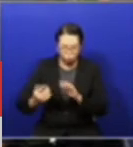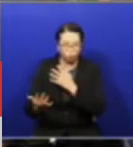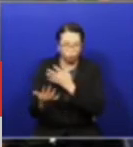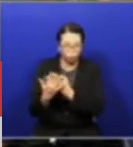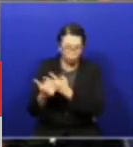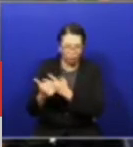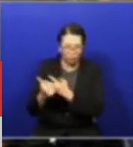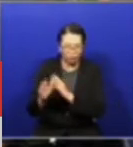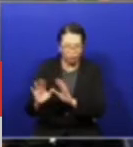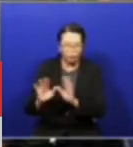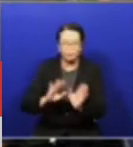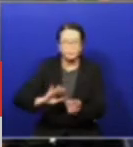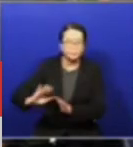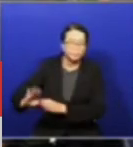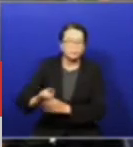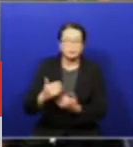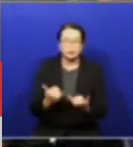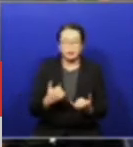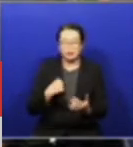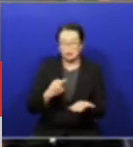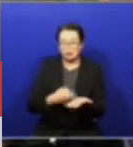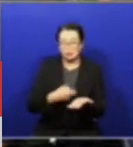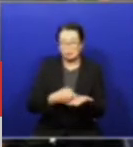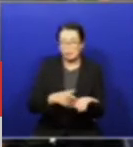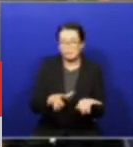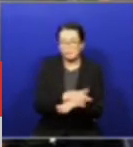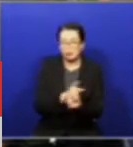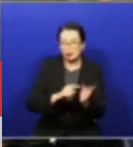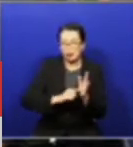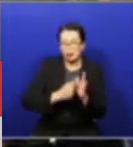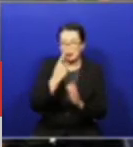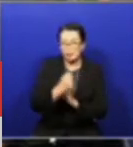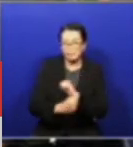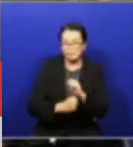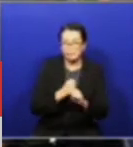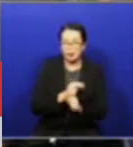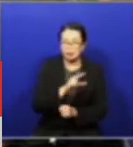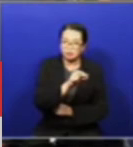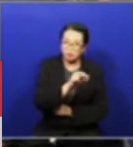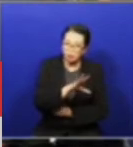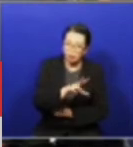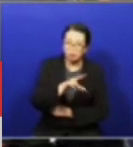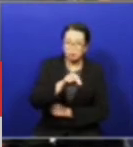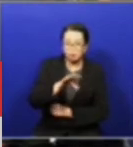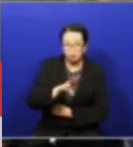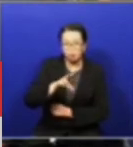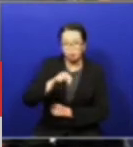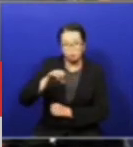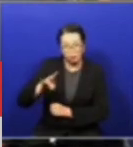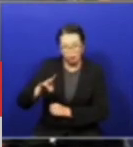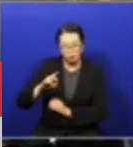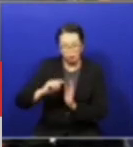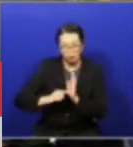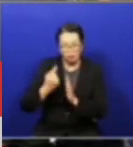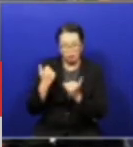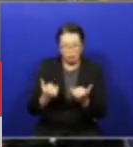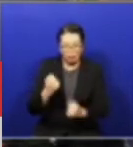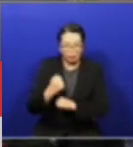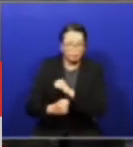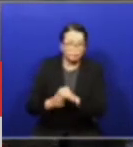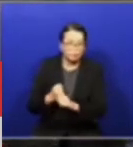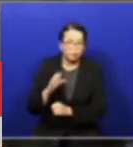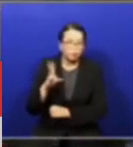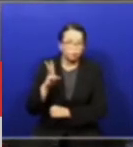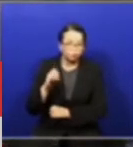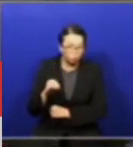รากฏว่าสำนักงานประกันสังคมเริ่มมาตั้งแต่ปี35 36 37พัฒนามาเรื่อยๆนะครับจนกระทั่งมาปี60ก็คือ2ปีที่แล้